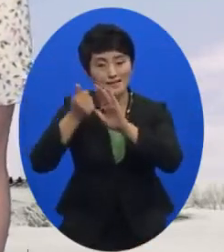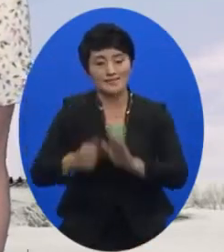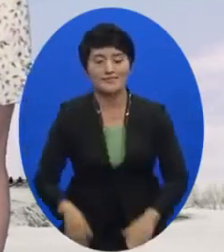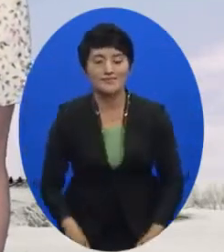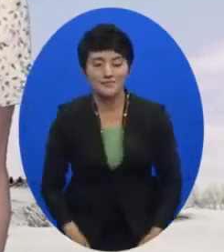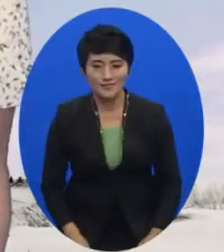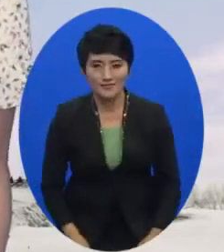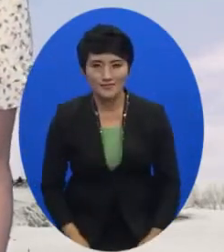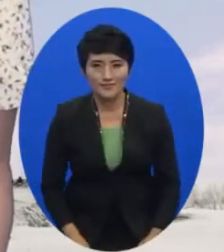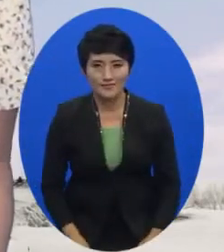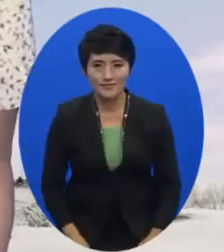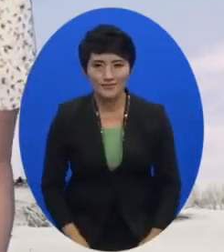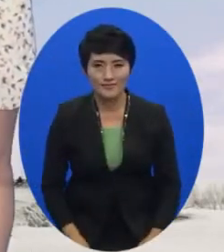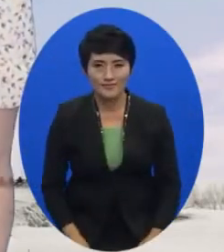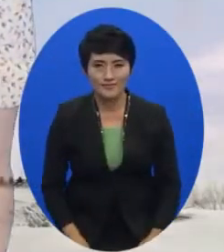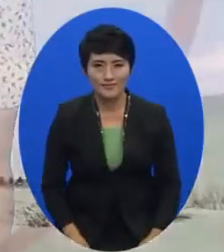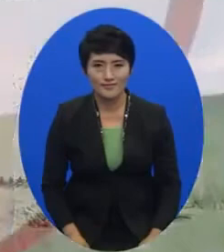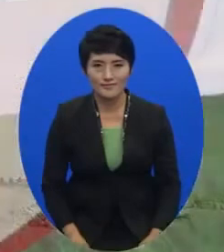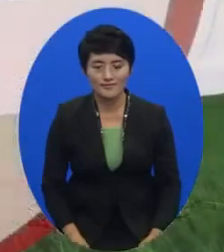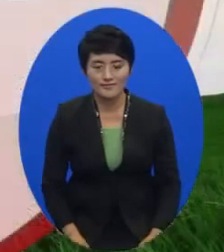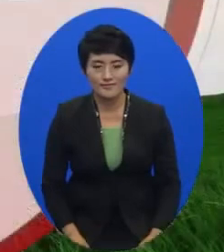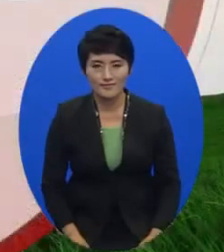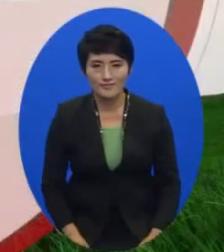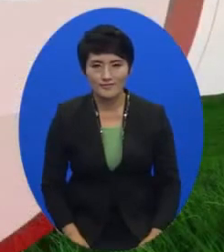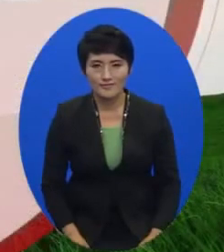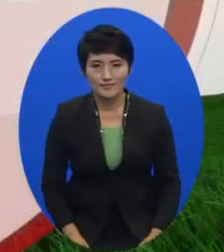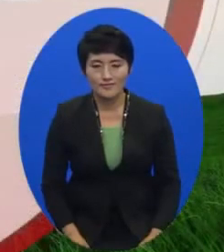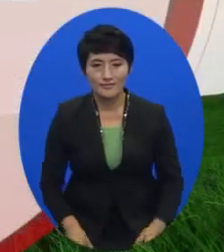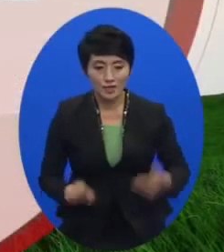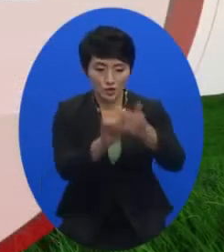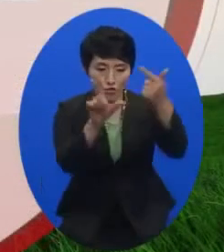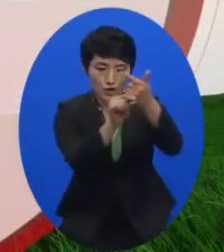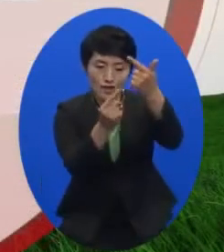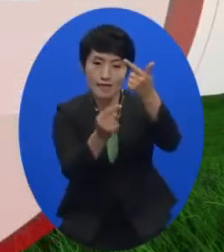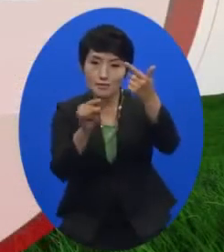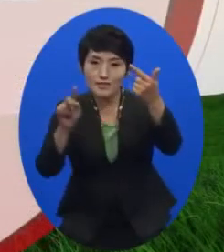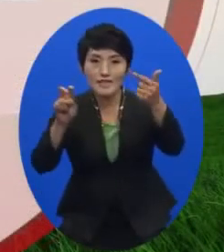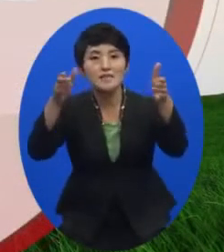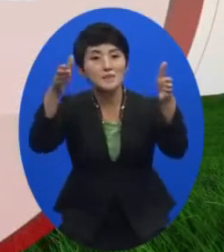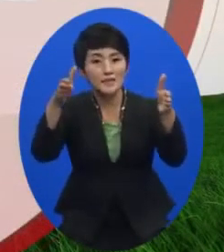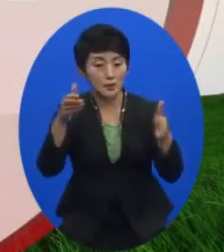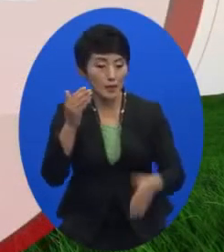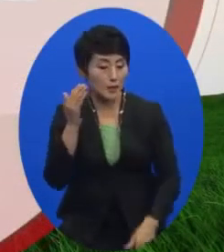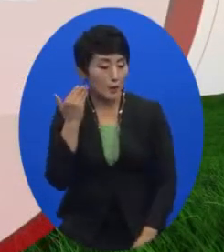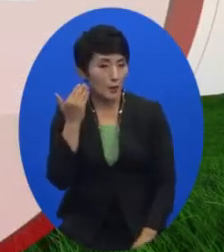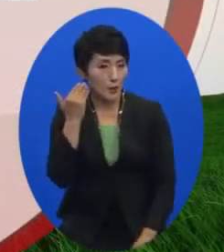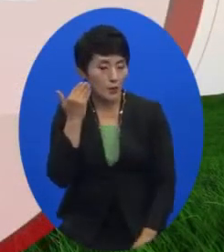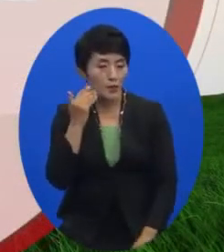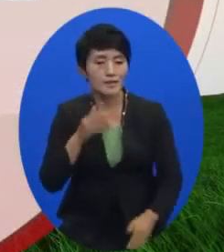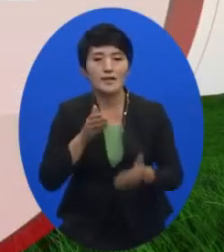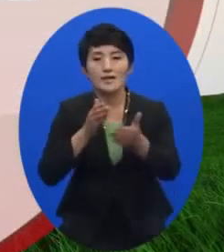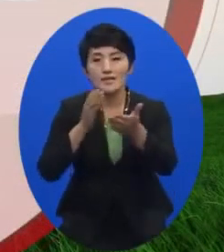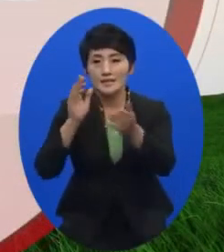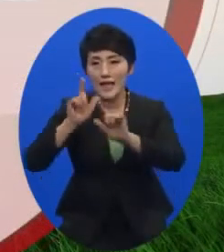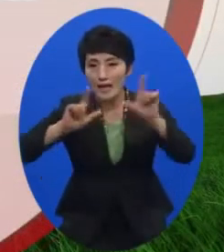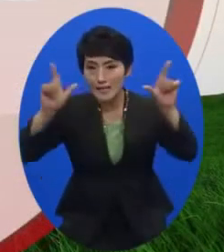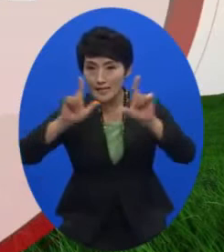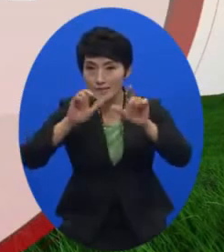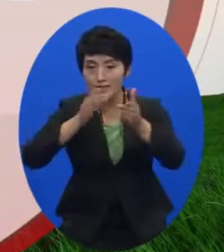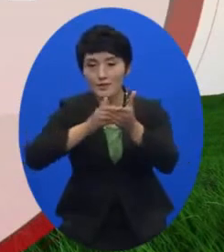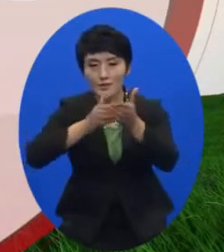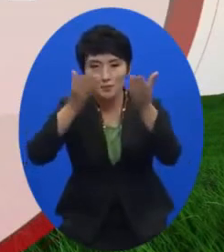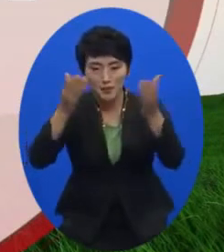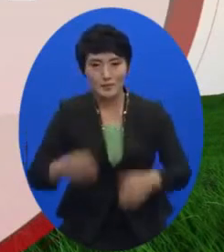날씨 동향부터 살펴보겠습니다. 다음은 6월 1일부터 20일까지의 최근 날씨 동향입니다. 이동성